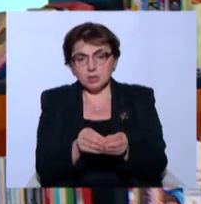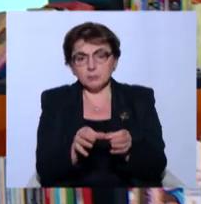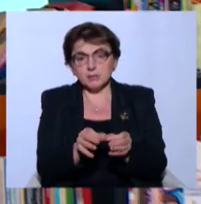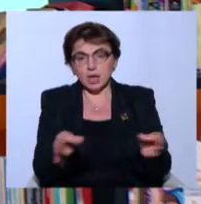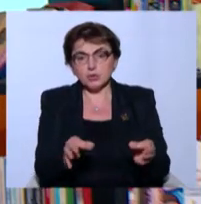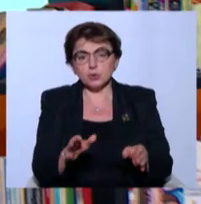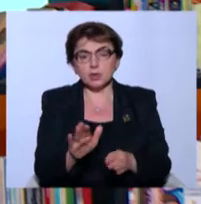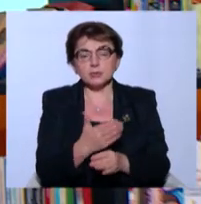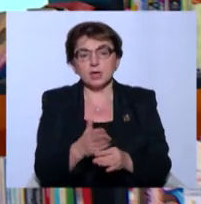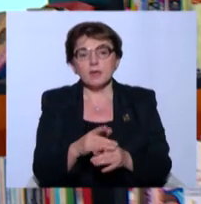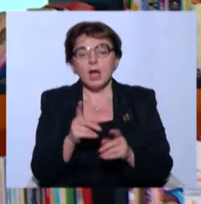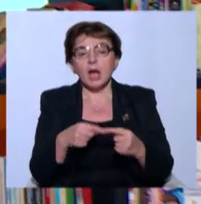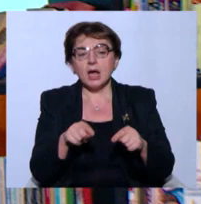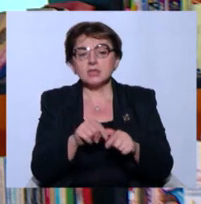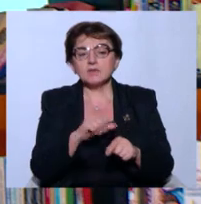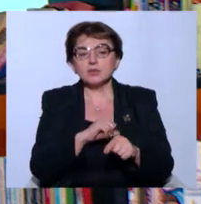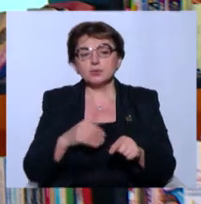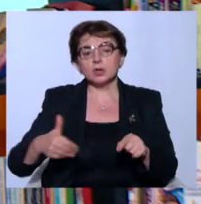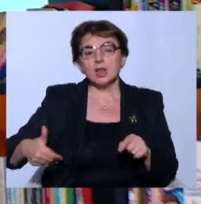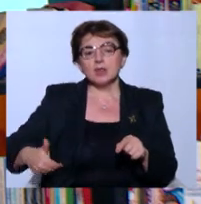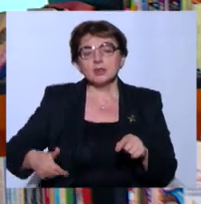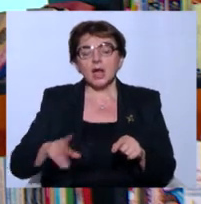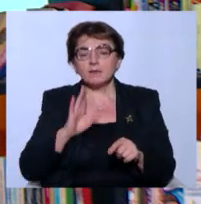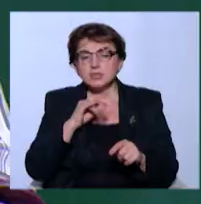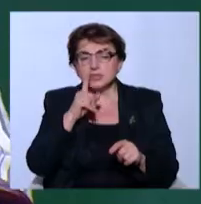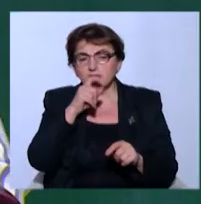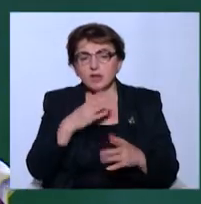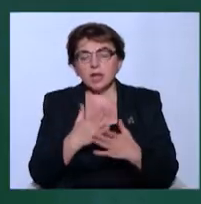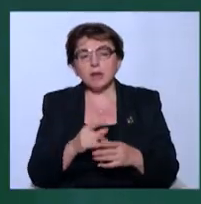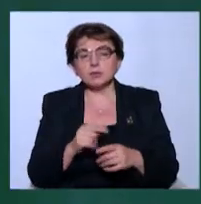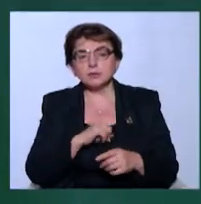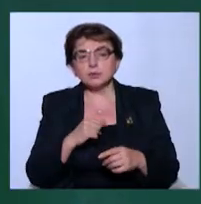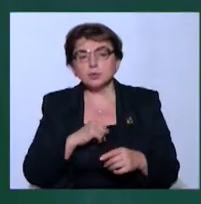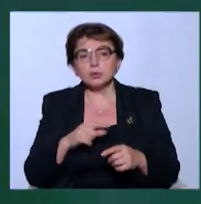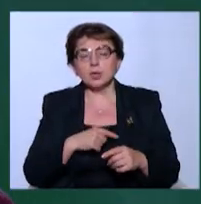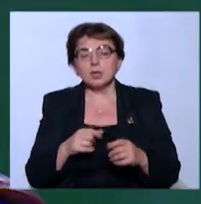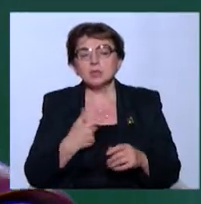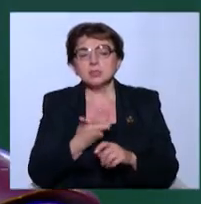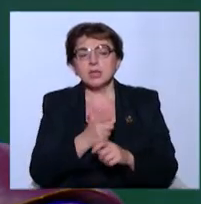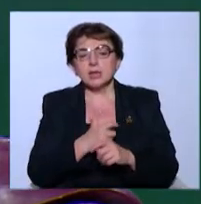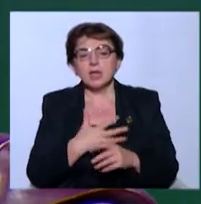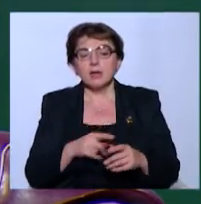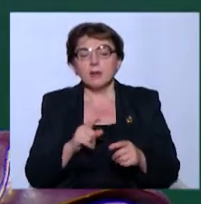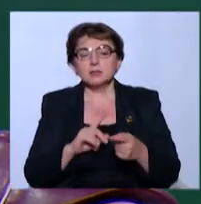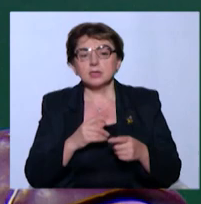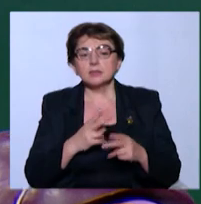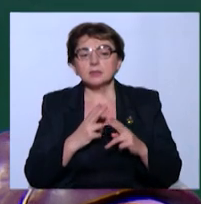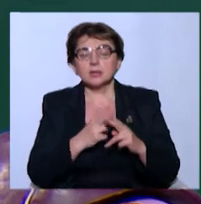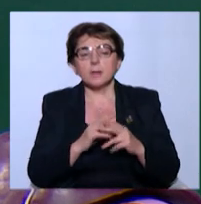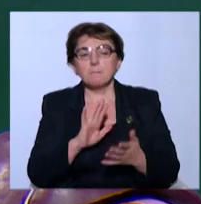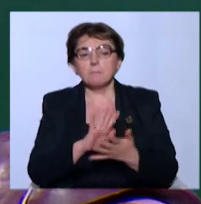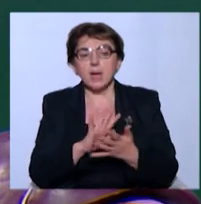ამისა, ნაღვლის წვენი აძლიერებს ნაწლავის პერისტალტიკას, იგი ანტიბაქტერიული მოქმედებაც,